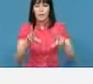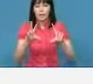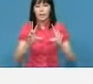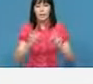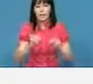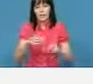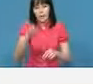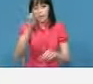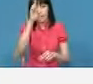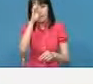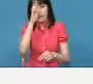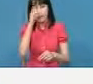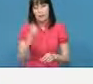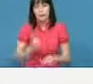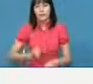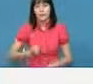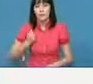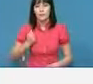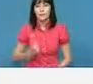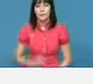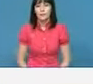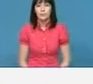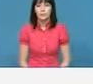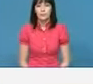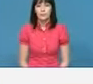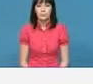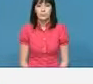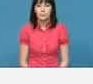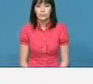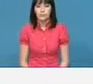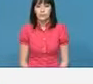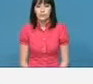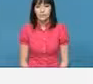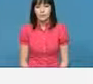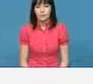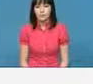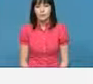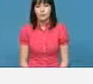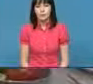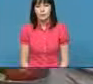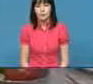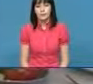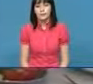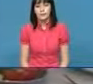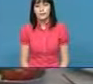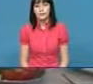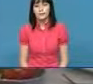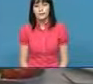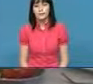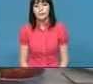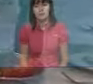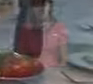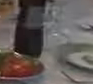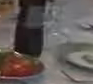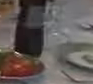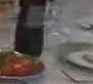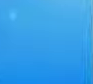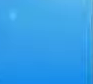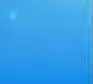мемлекеттің тірегі. Гүлмира Оңғасбек, Бақыт Байларов, оңтүстік ақпарат.